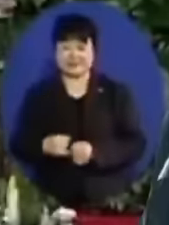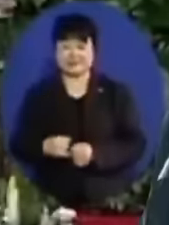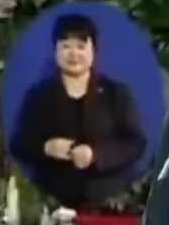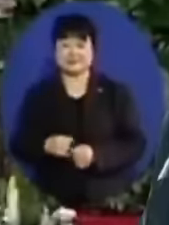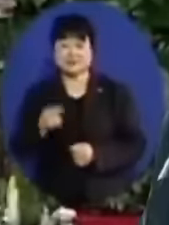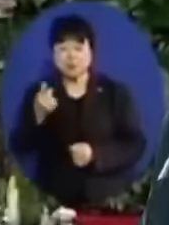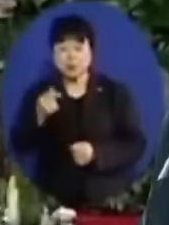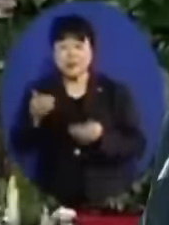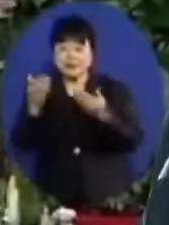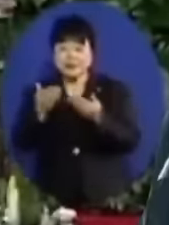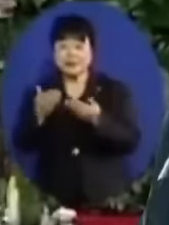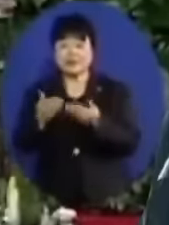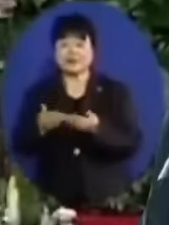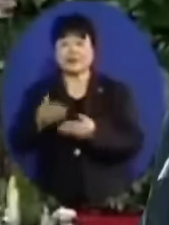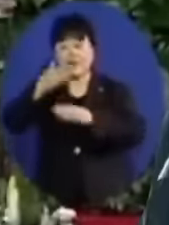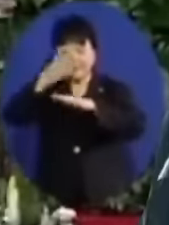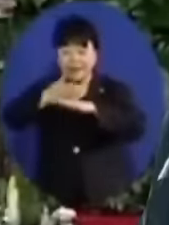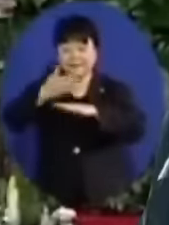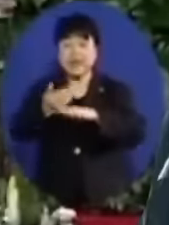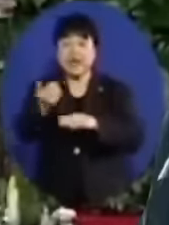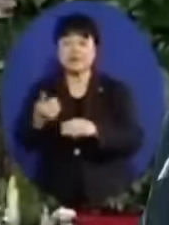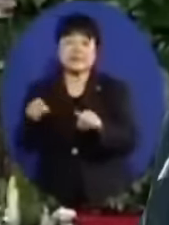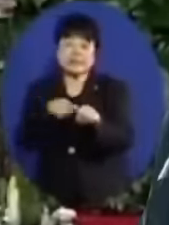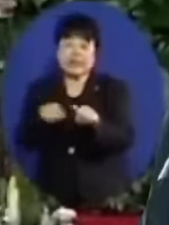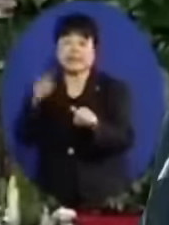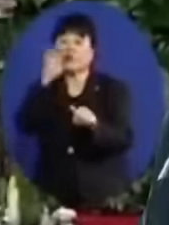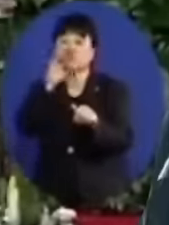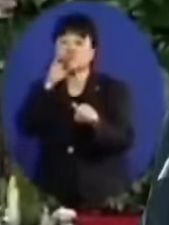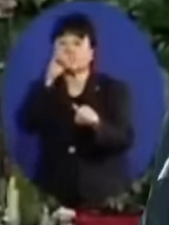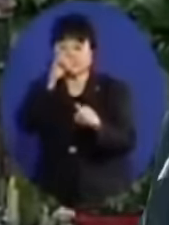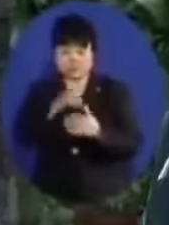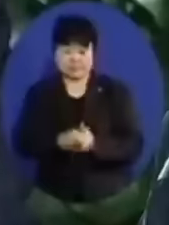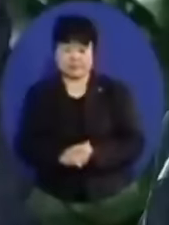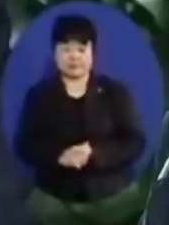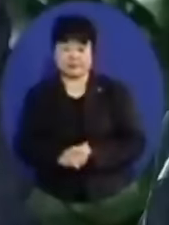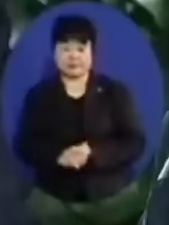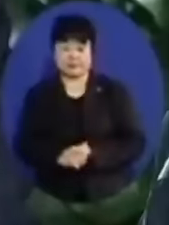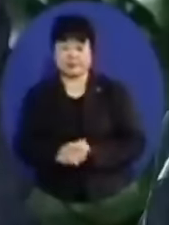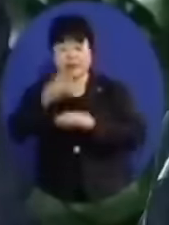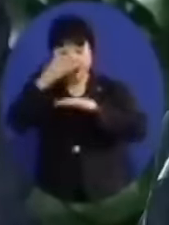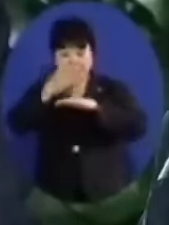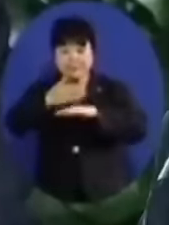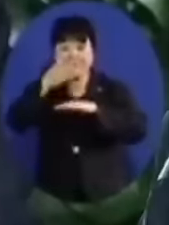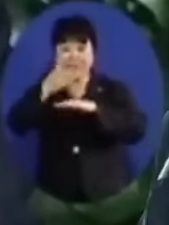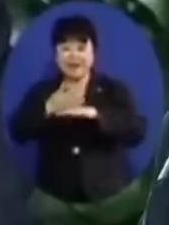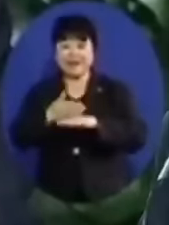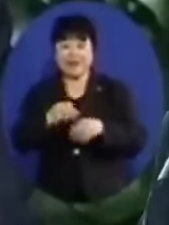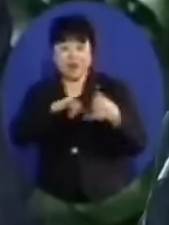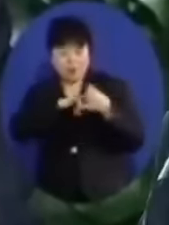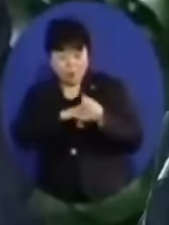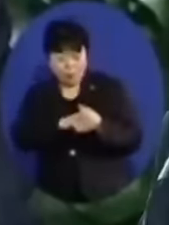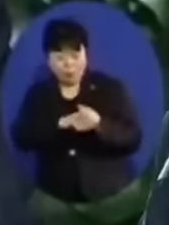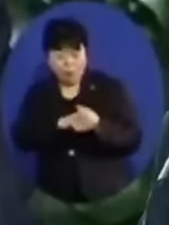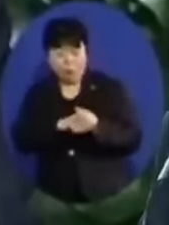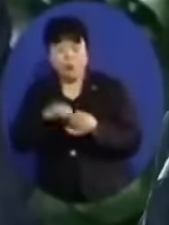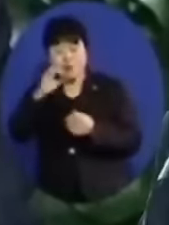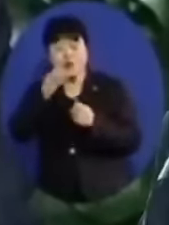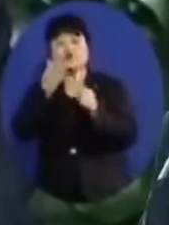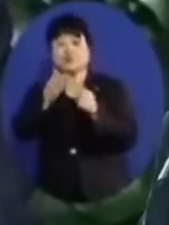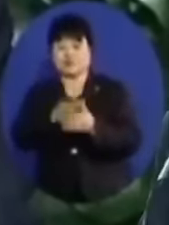일에도 Thank you 하도록 훈련을 시킵니다. 감사를 꼭 하도록 훈련시키는